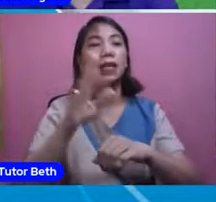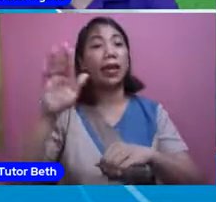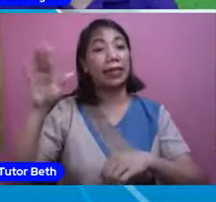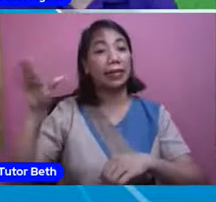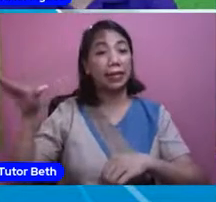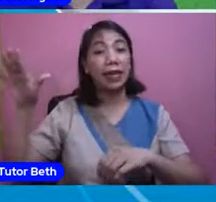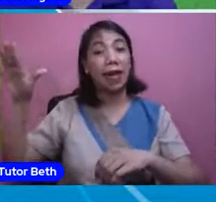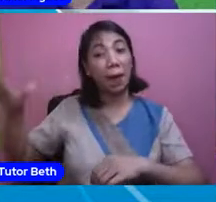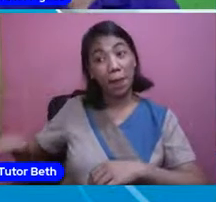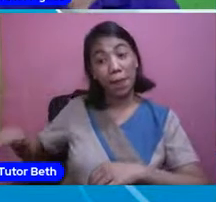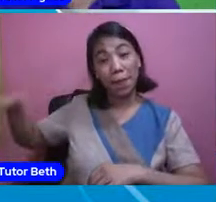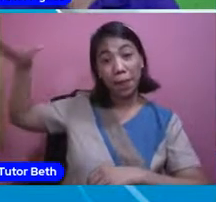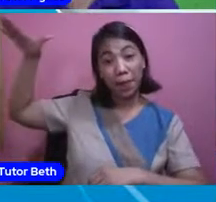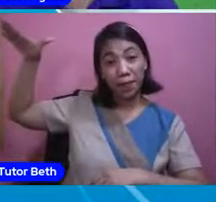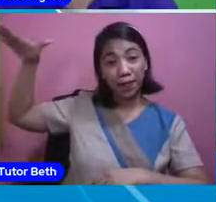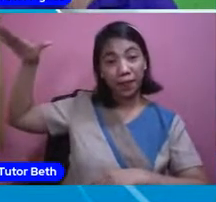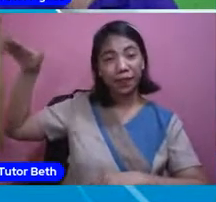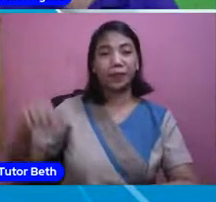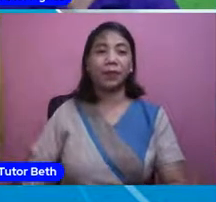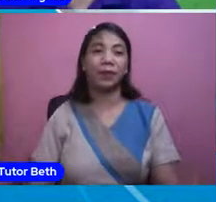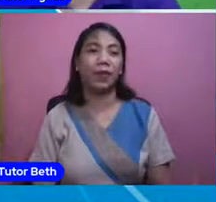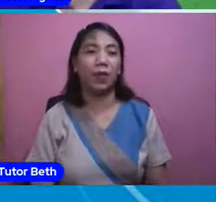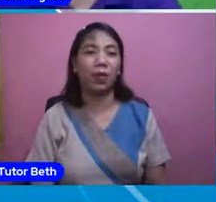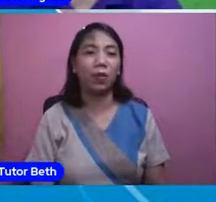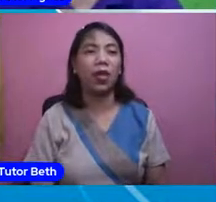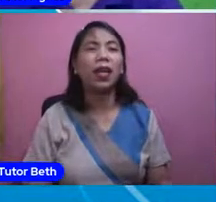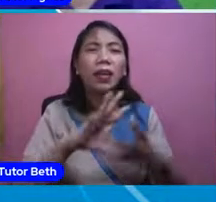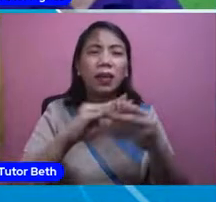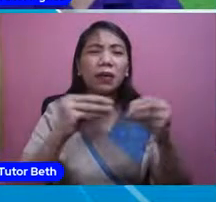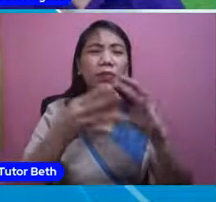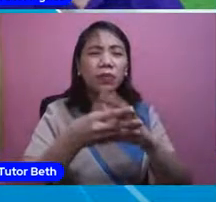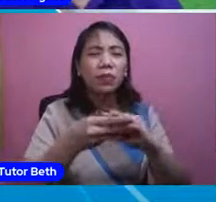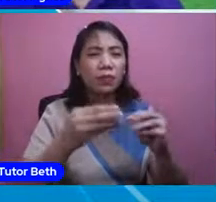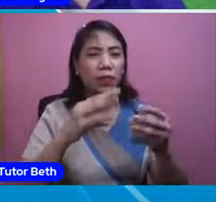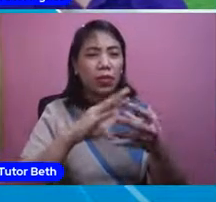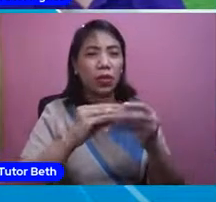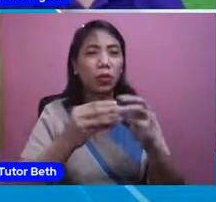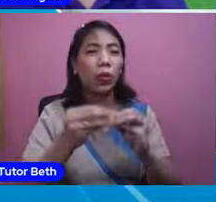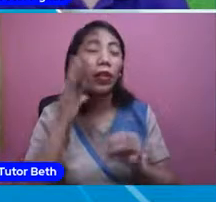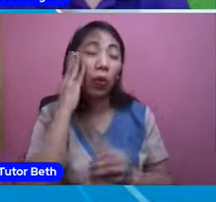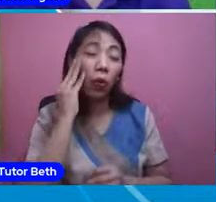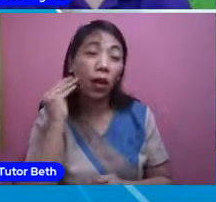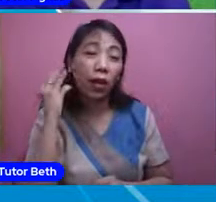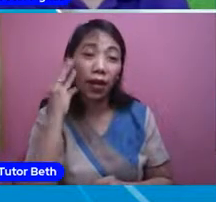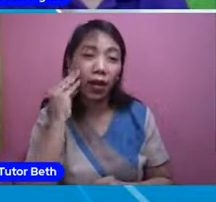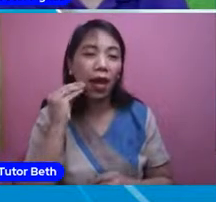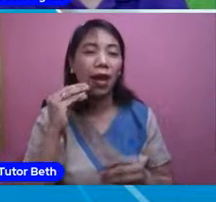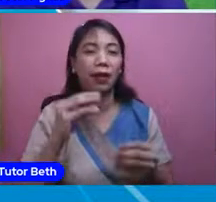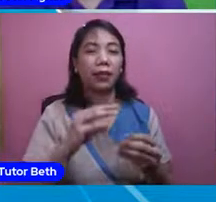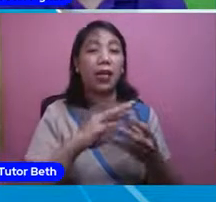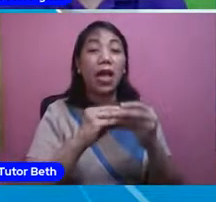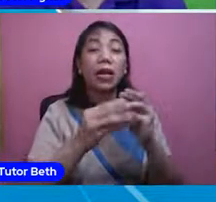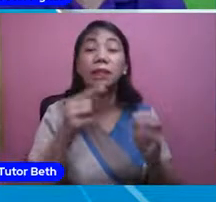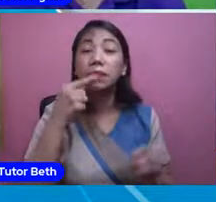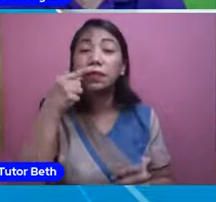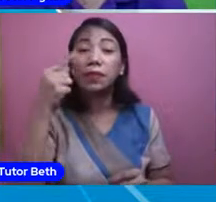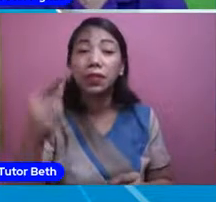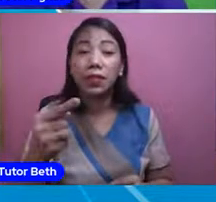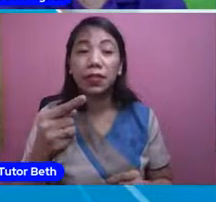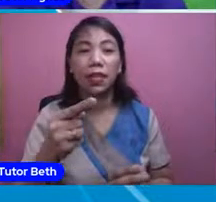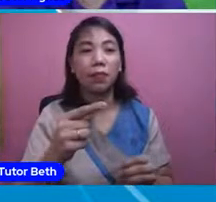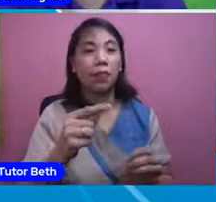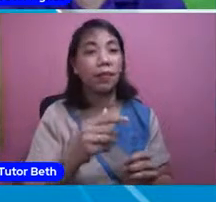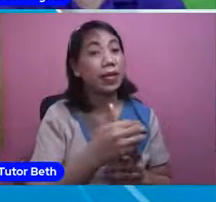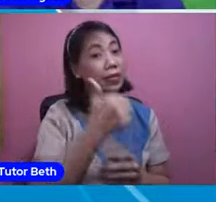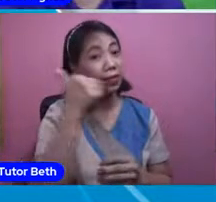yung mga kwento ng buhay na nararanasan nyo, kinukwento nyo rin sa iba, diba? Parang magiging memory nyo na yan,